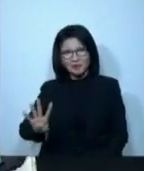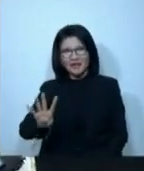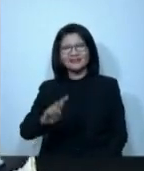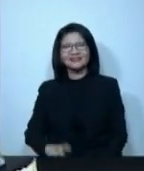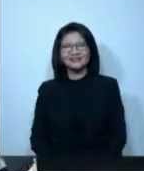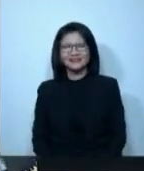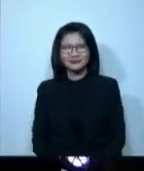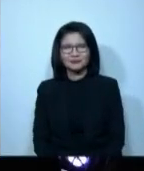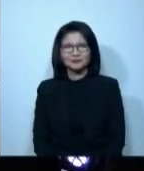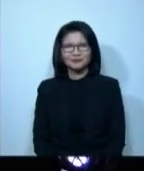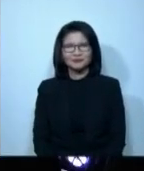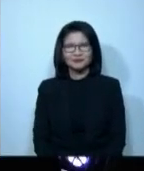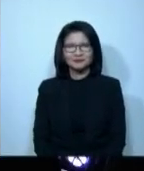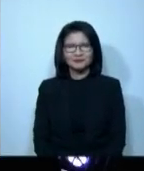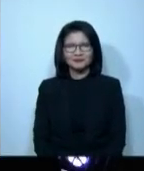2024.